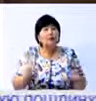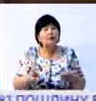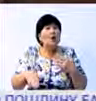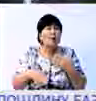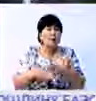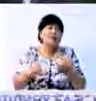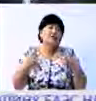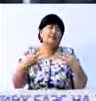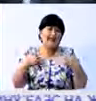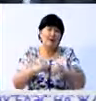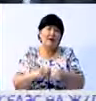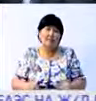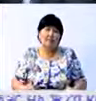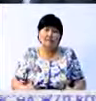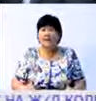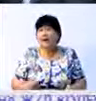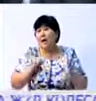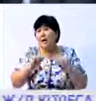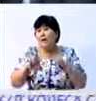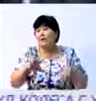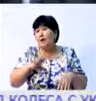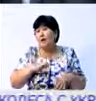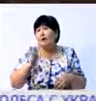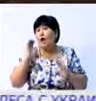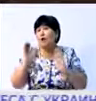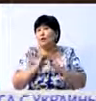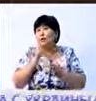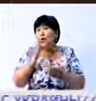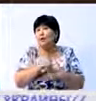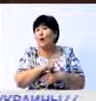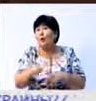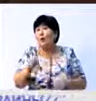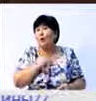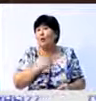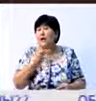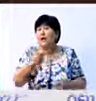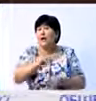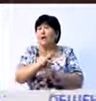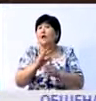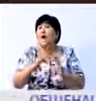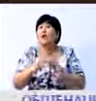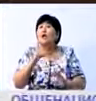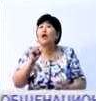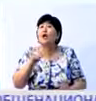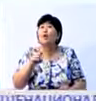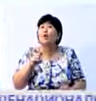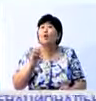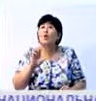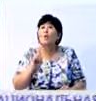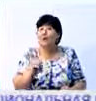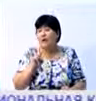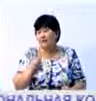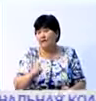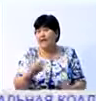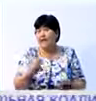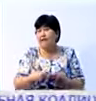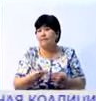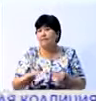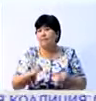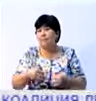помощи семьям. На заседании также был заслушан отчет о ходе работ по газификации аула Караултубе. В этом году в рамках